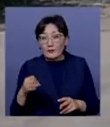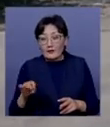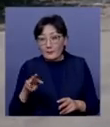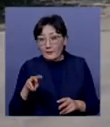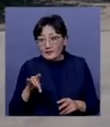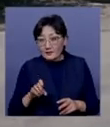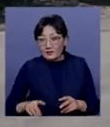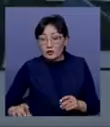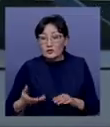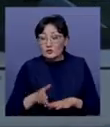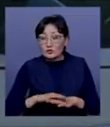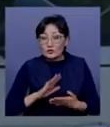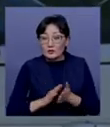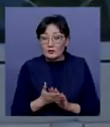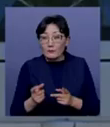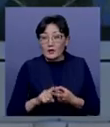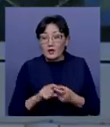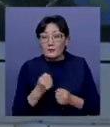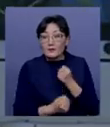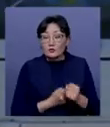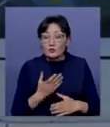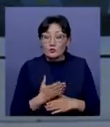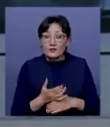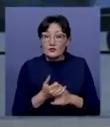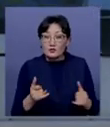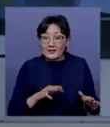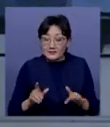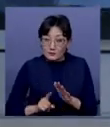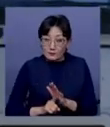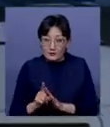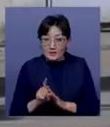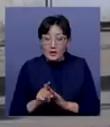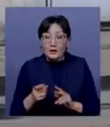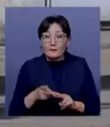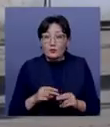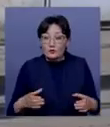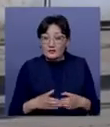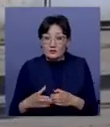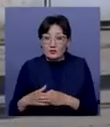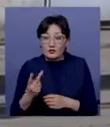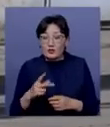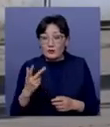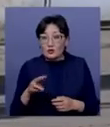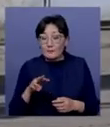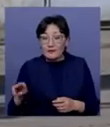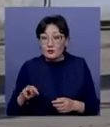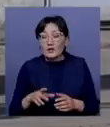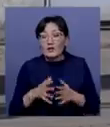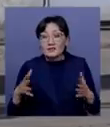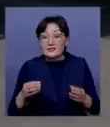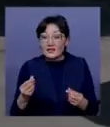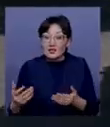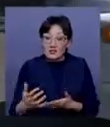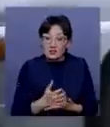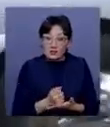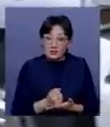Мақтааралдағы төтенше жағдайға байланысты гуманитарлық көмек көрсету акциясын бастап, этномәдени бірлестерден 23 миллион теңгеден астам қаржы